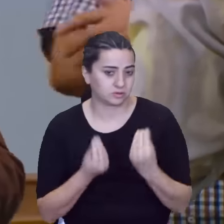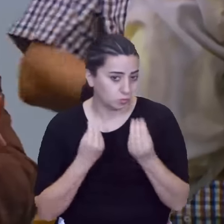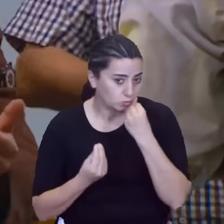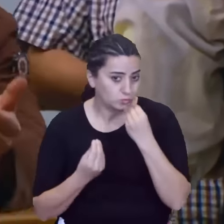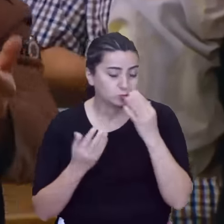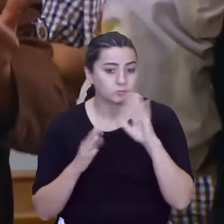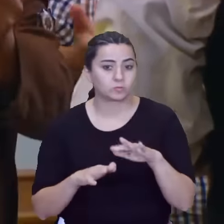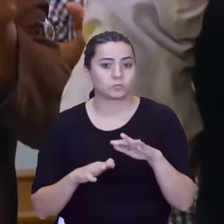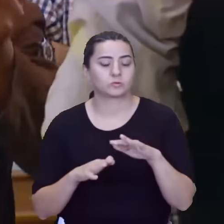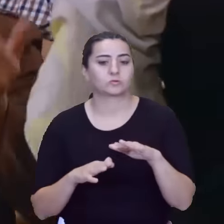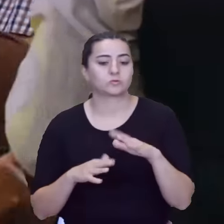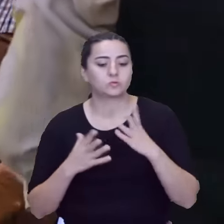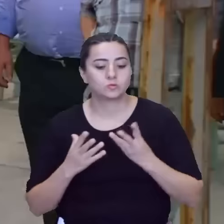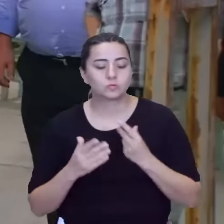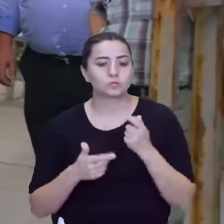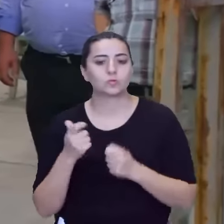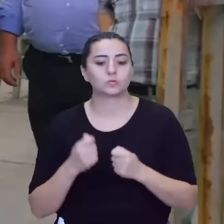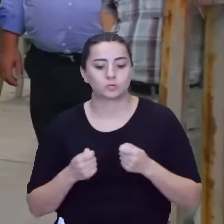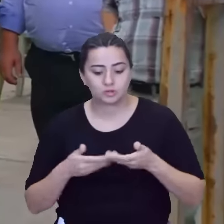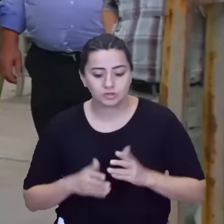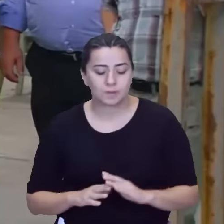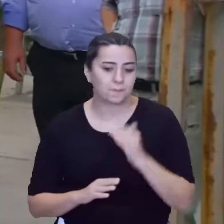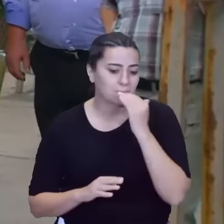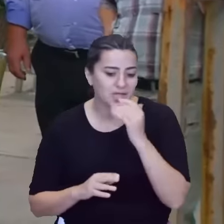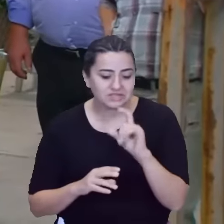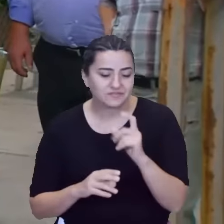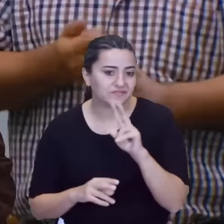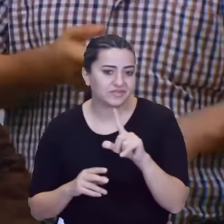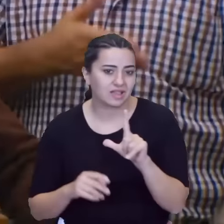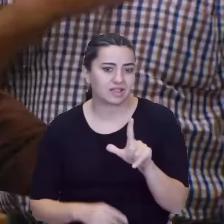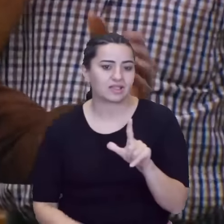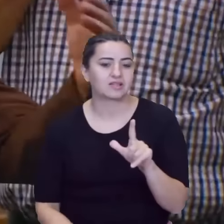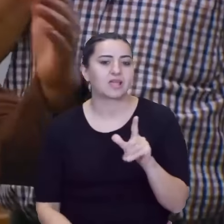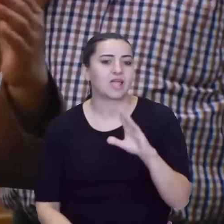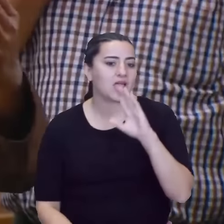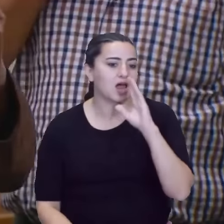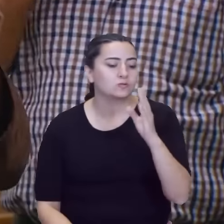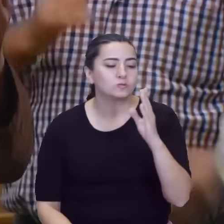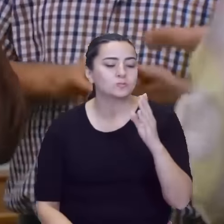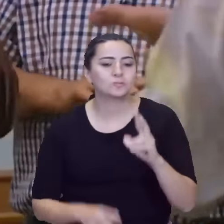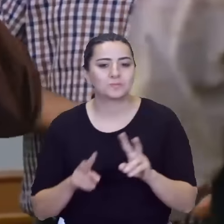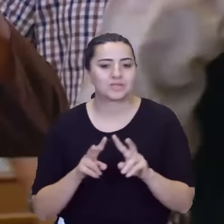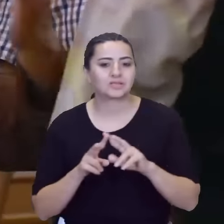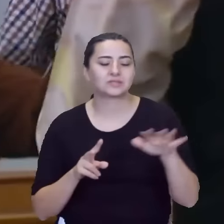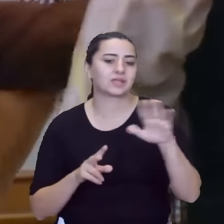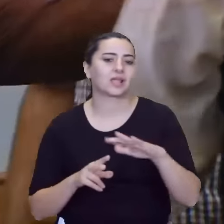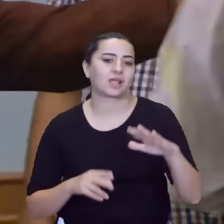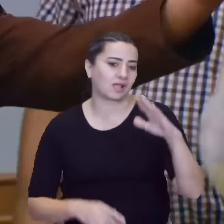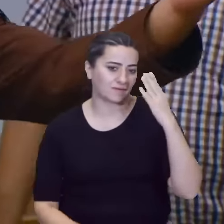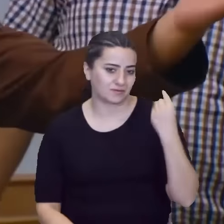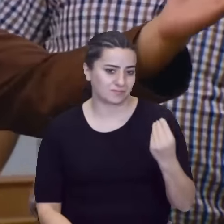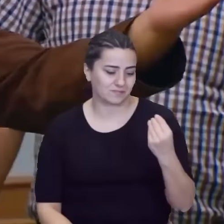ot diller. Oradan çıkan südünen meme peyniri, cıvıl peyniri edirler. Erzurum'un medresesine,